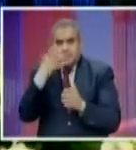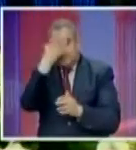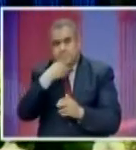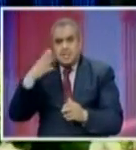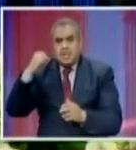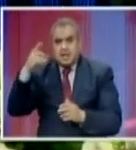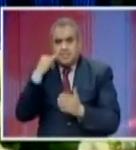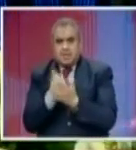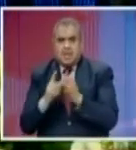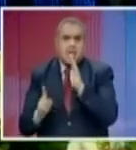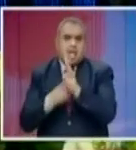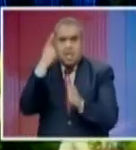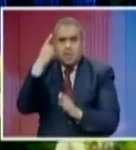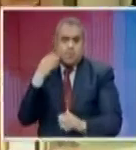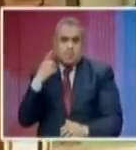مصر